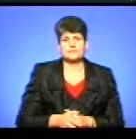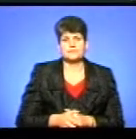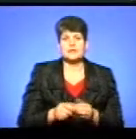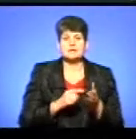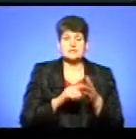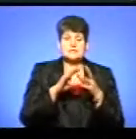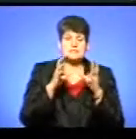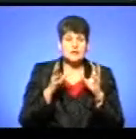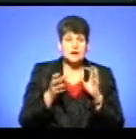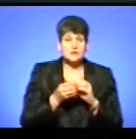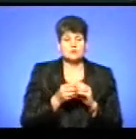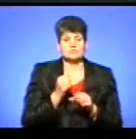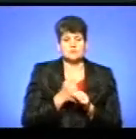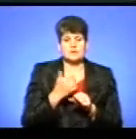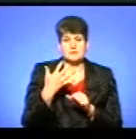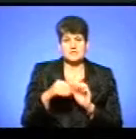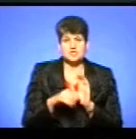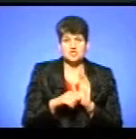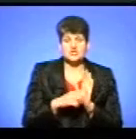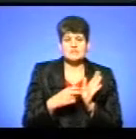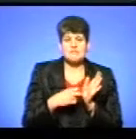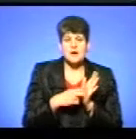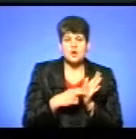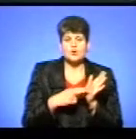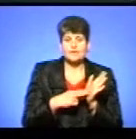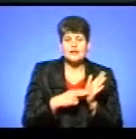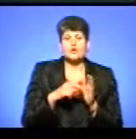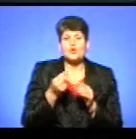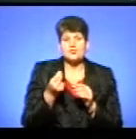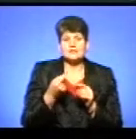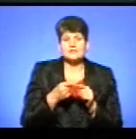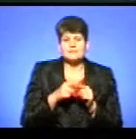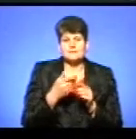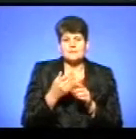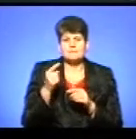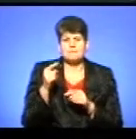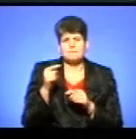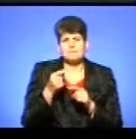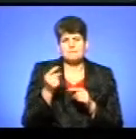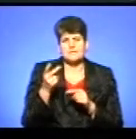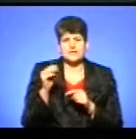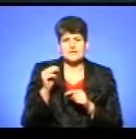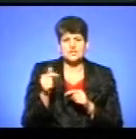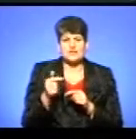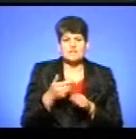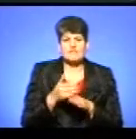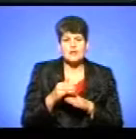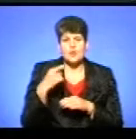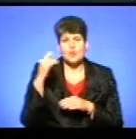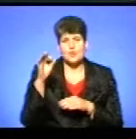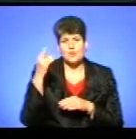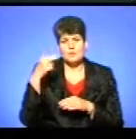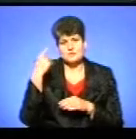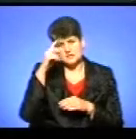Зазначу, загалом виготовили 56 марок та 56 конвертів. Кошти на це, близько 1500 гривень, виділила облдержадміністрація,